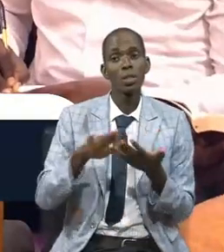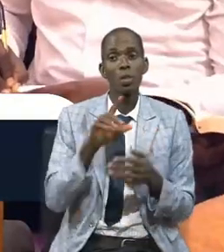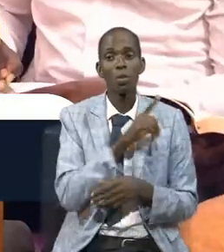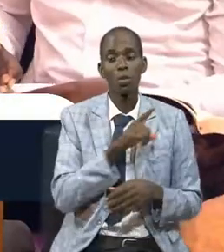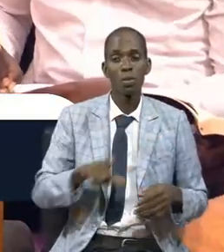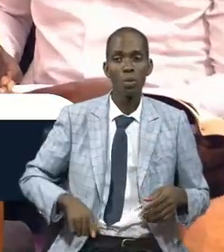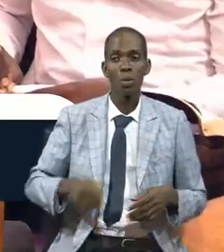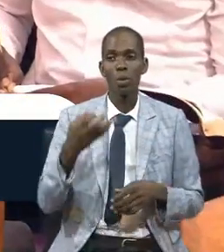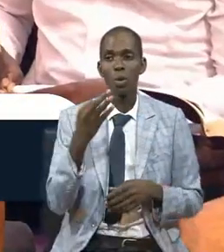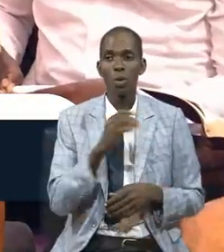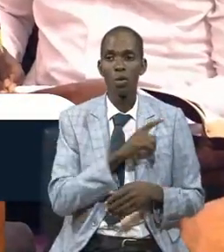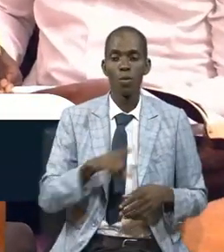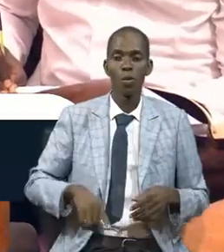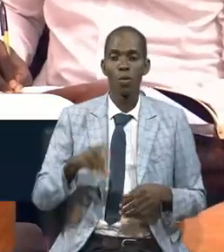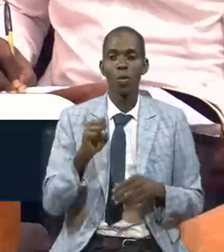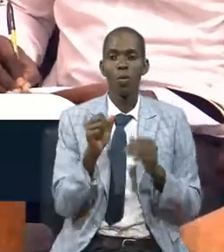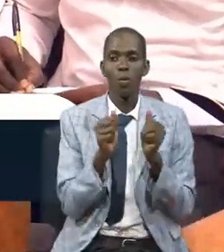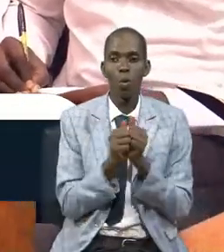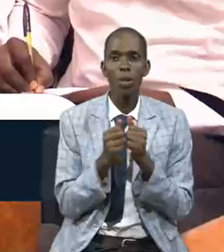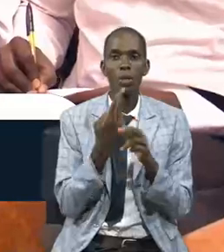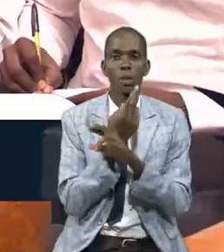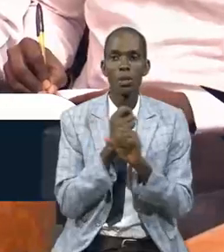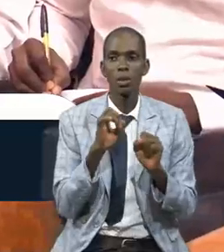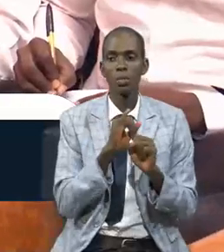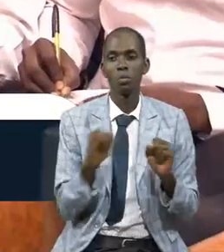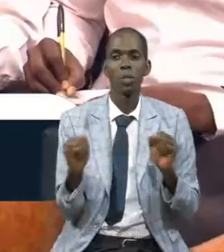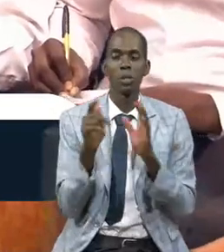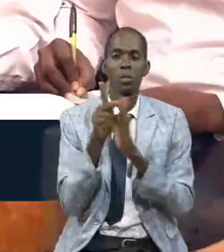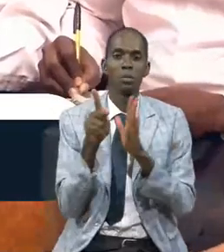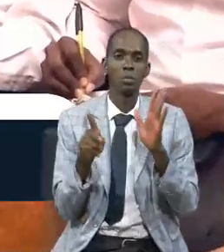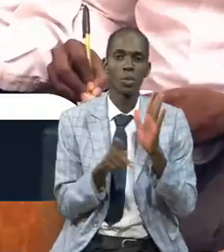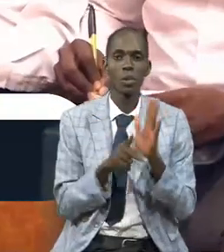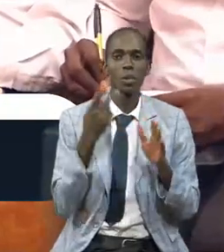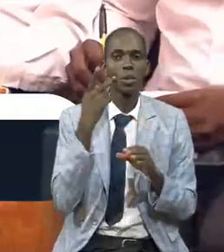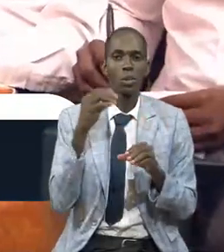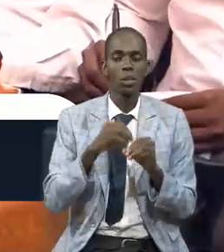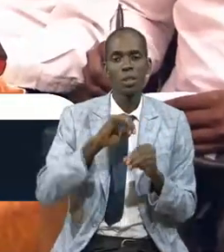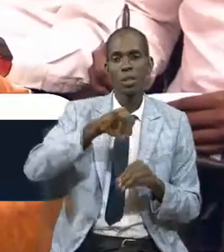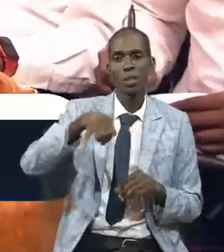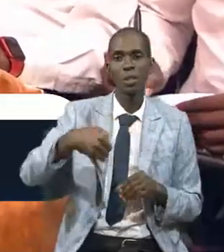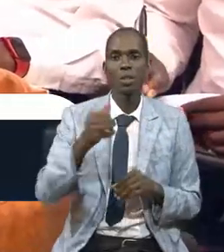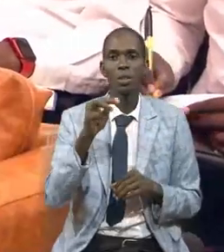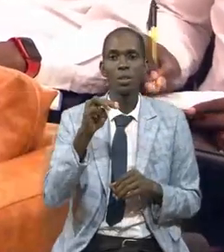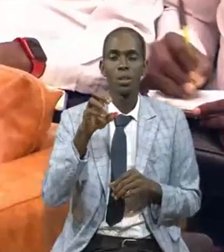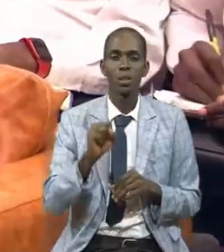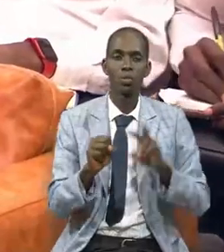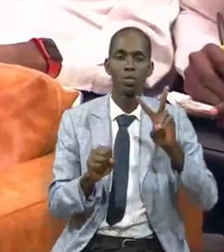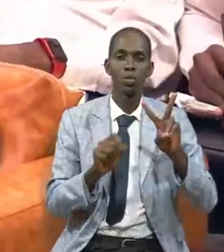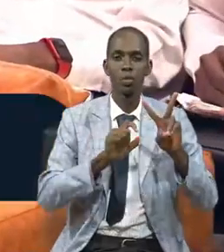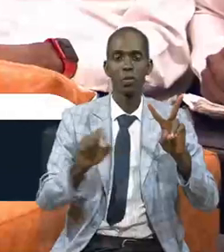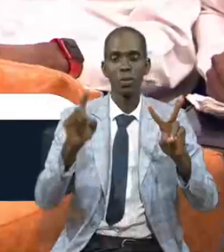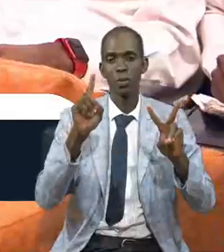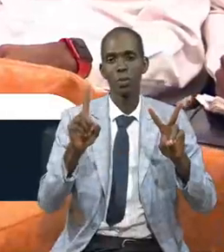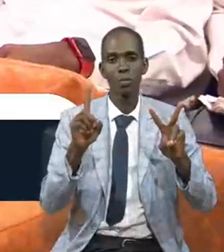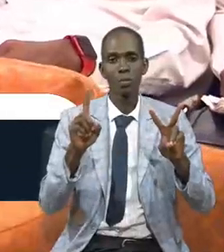le juste Seigneur des Seigneurs avec les préceptes rédempteurs. Voyons Jacques chapitre 2, verset